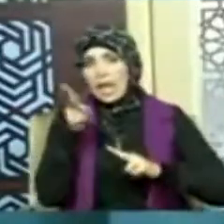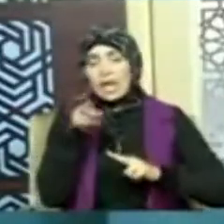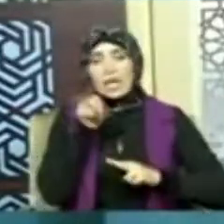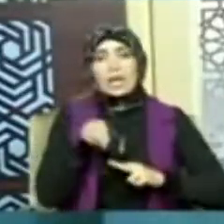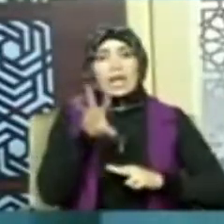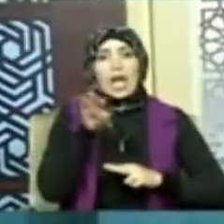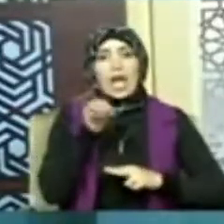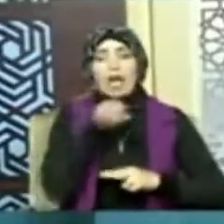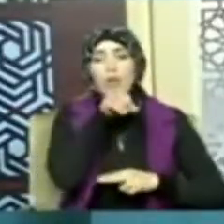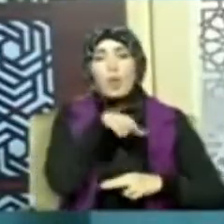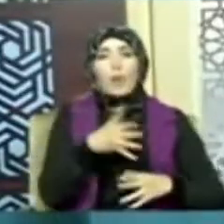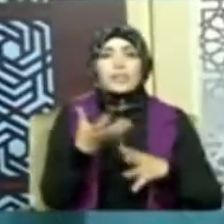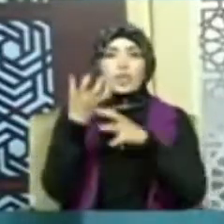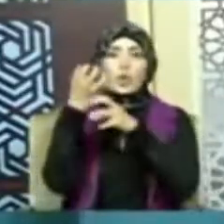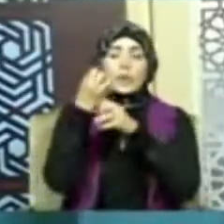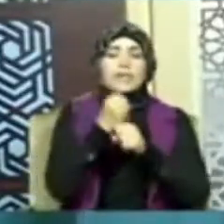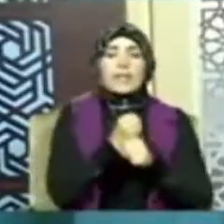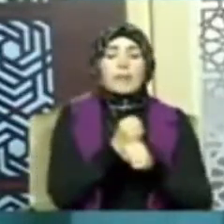النبوية المشرفة